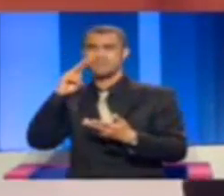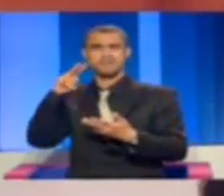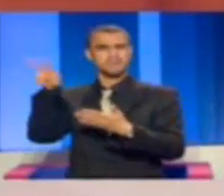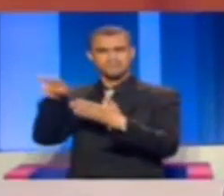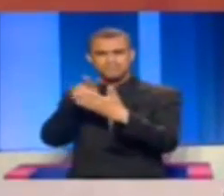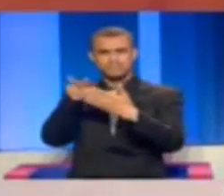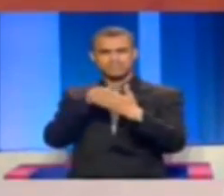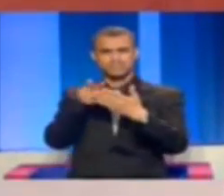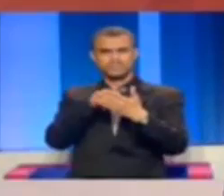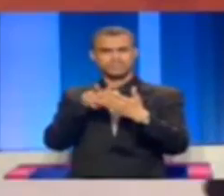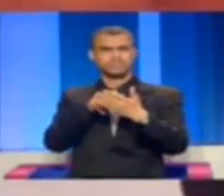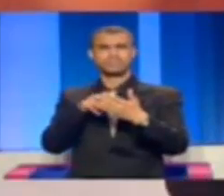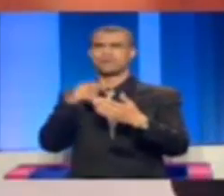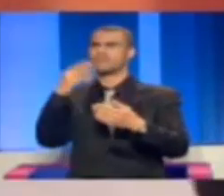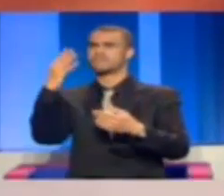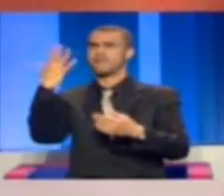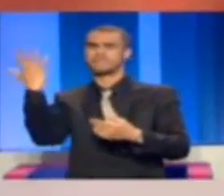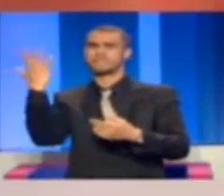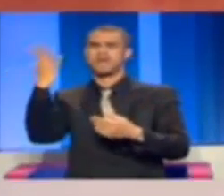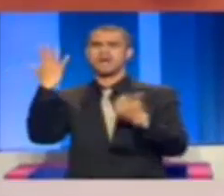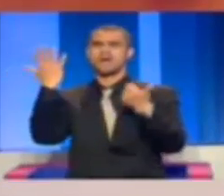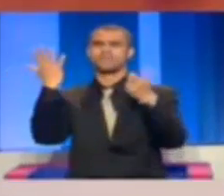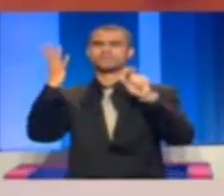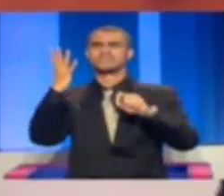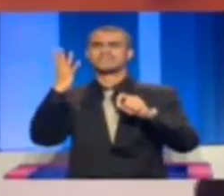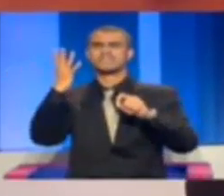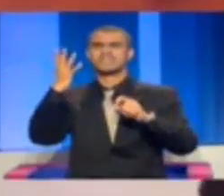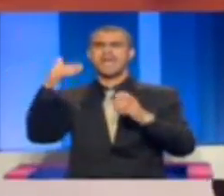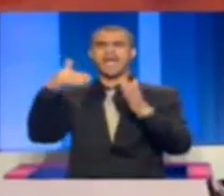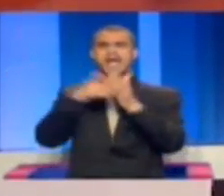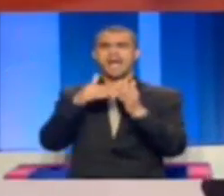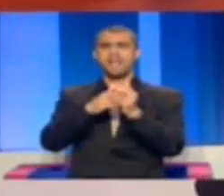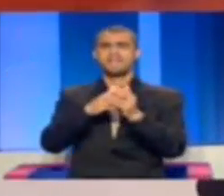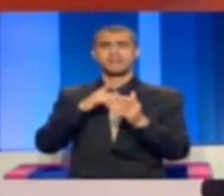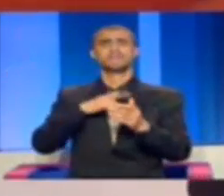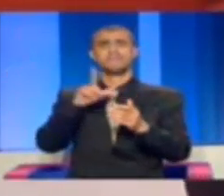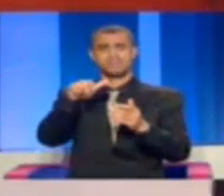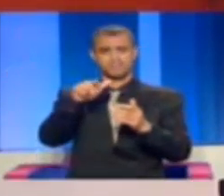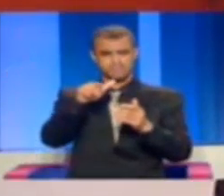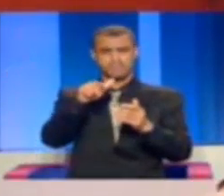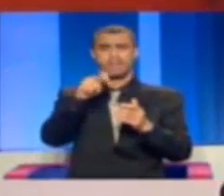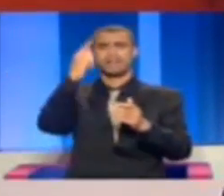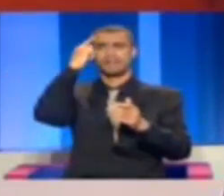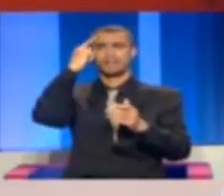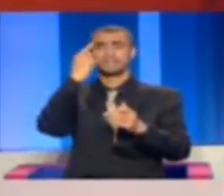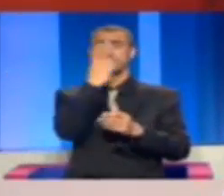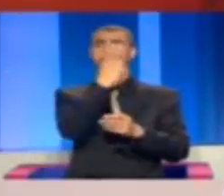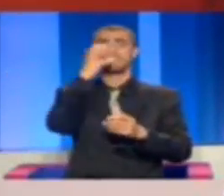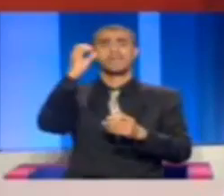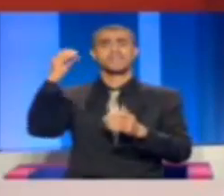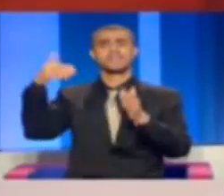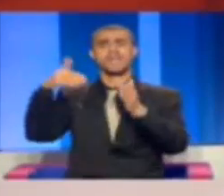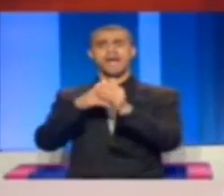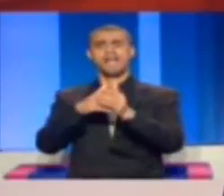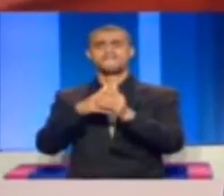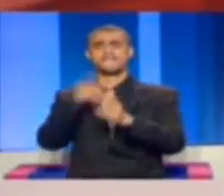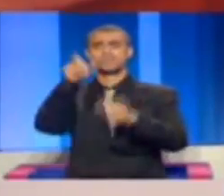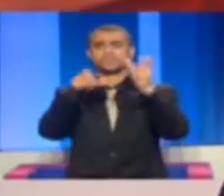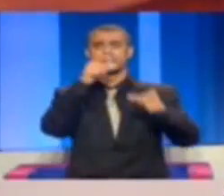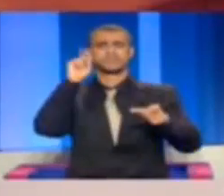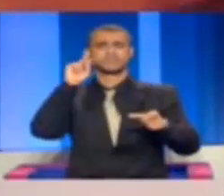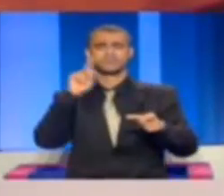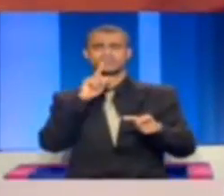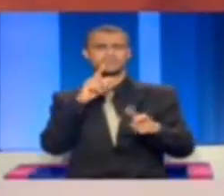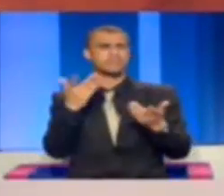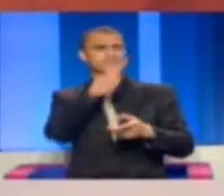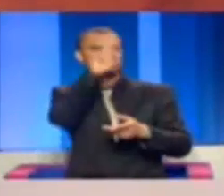كثيرة يعني من خلال تحضيري لهذه الحلقة، لقيت الرقم ديال 65,000، لقيت الرقم حتى الرقم ديال 200,000 شخص. شنو